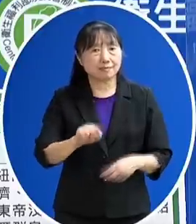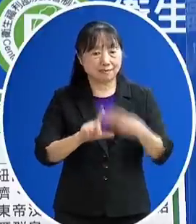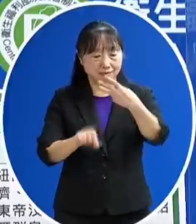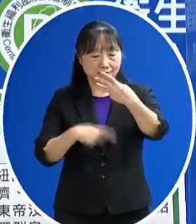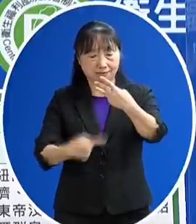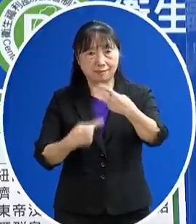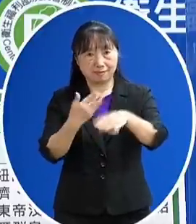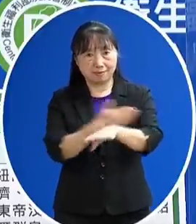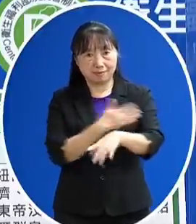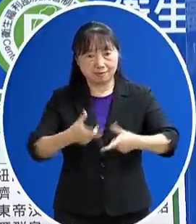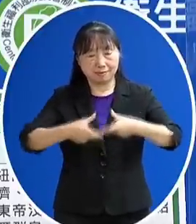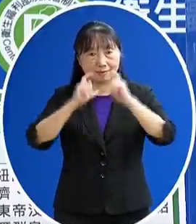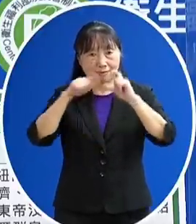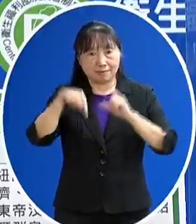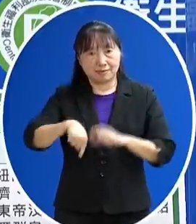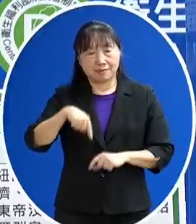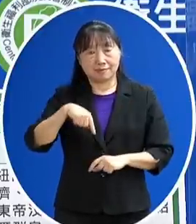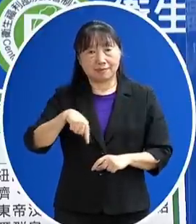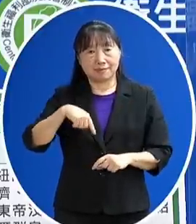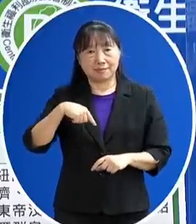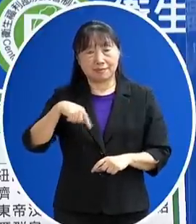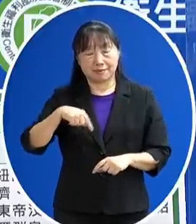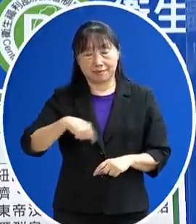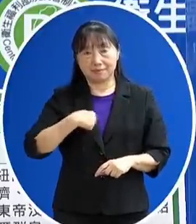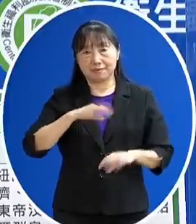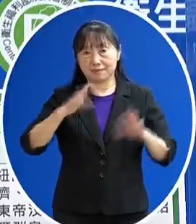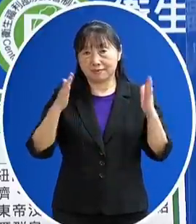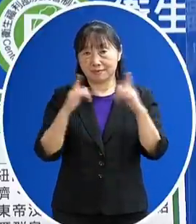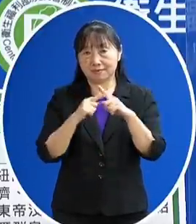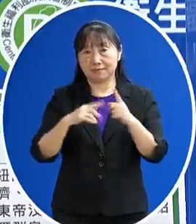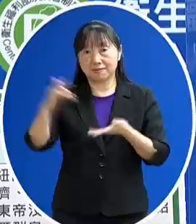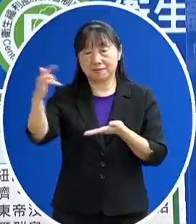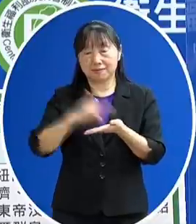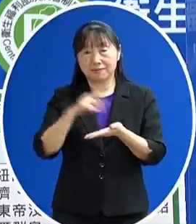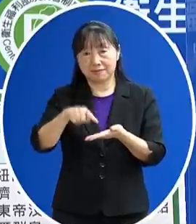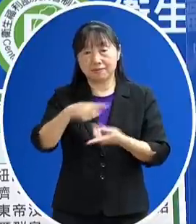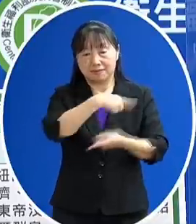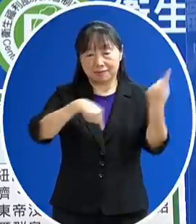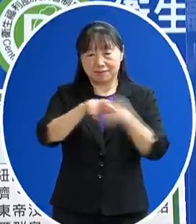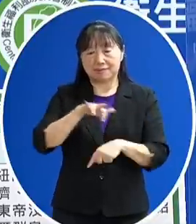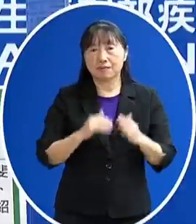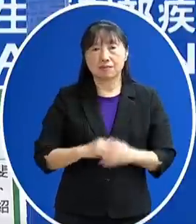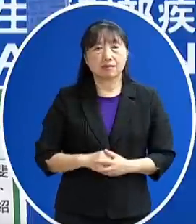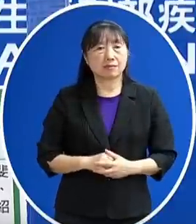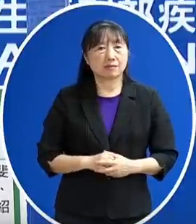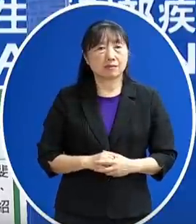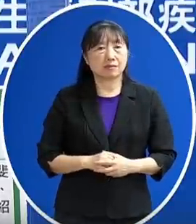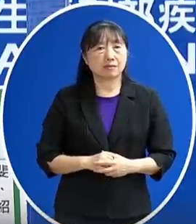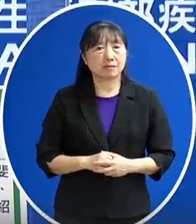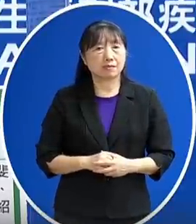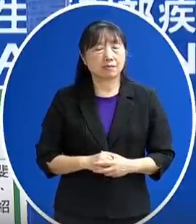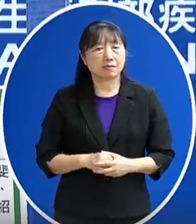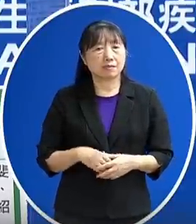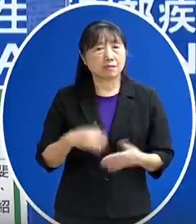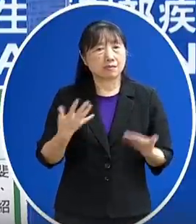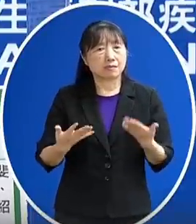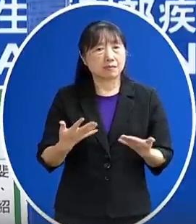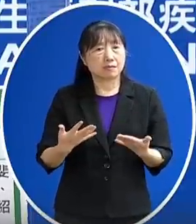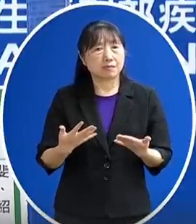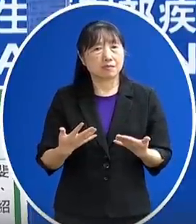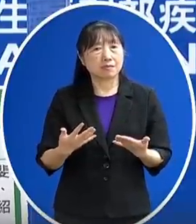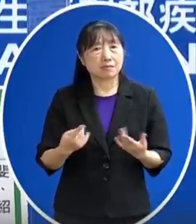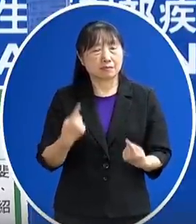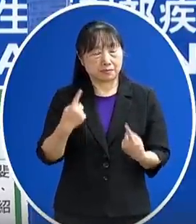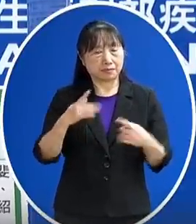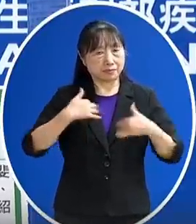3月1日起恢复本国籍人士入境条件及桃园机场的机场转机的作业。但整体来讲，其实我们现在是